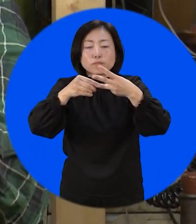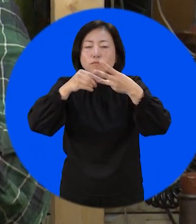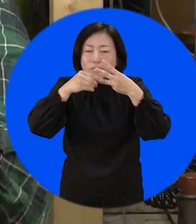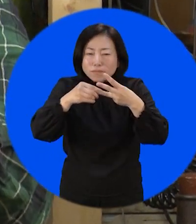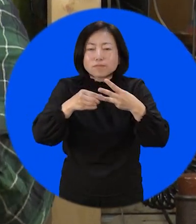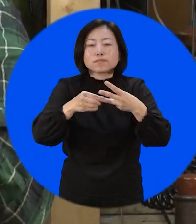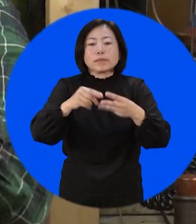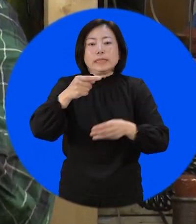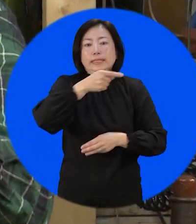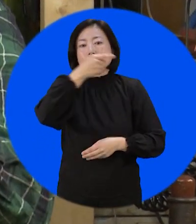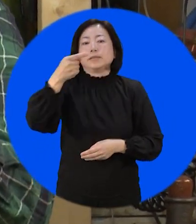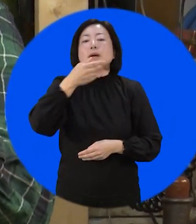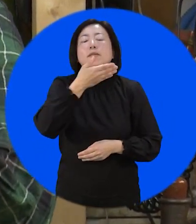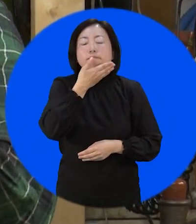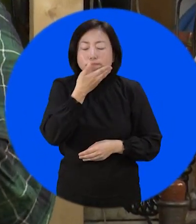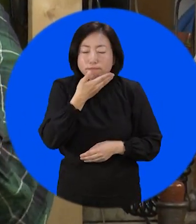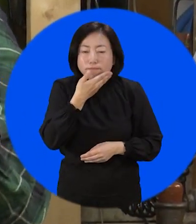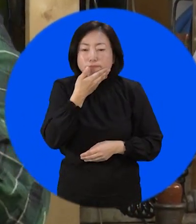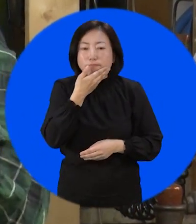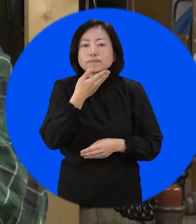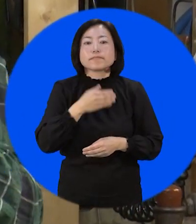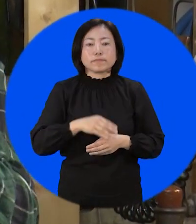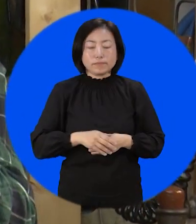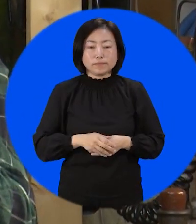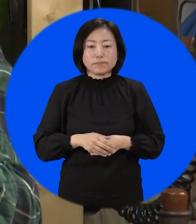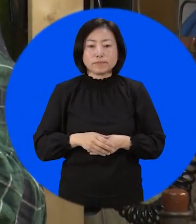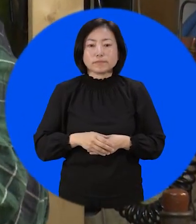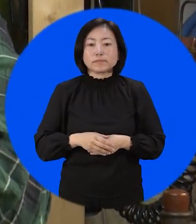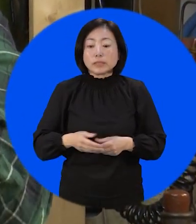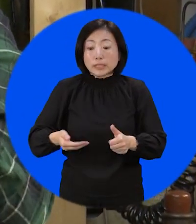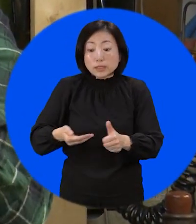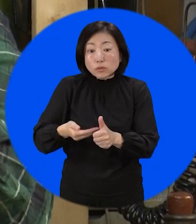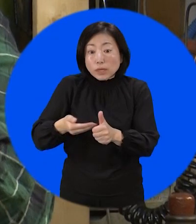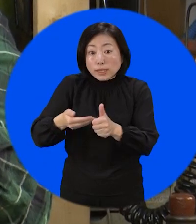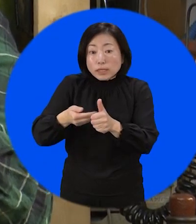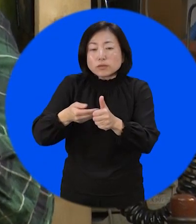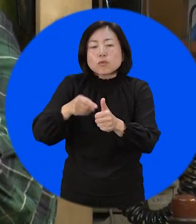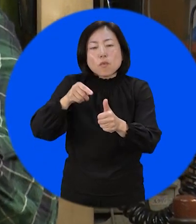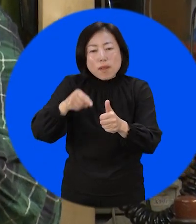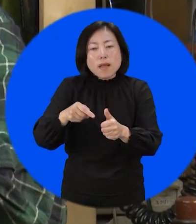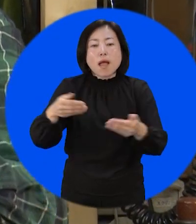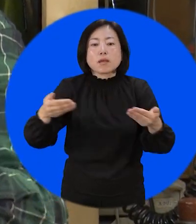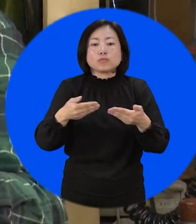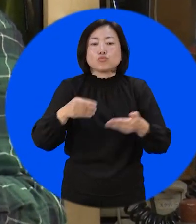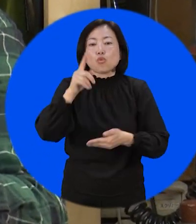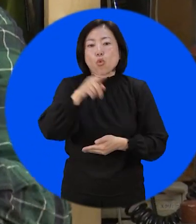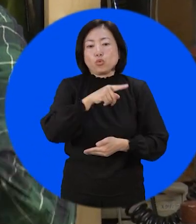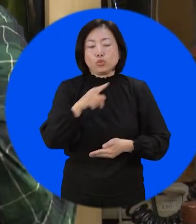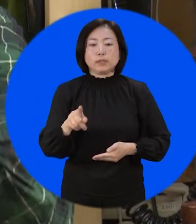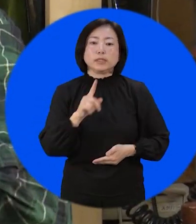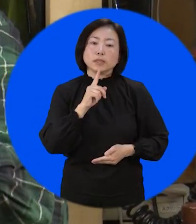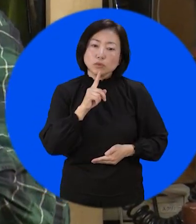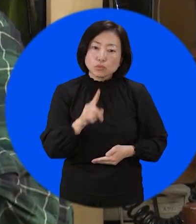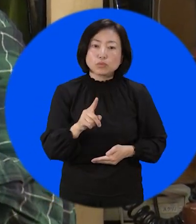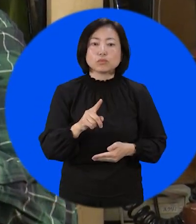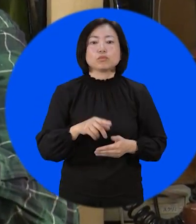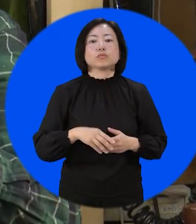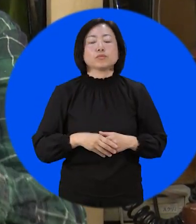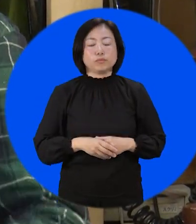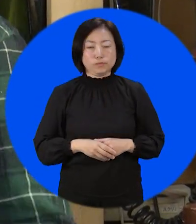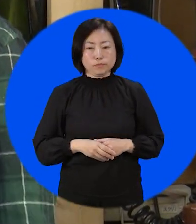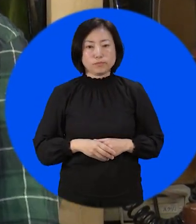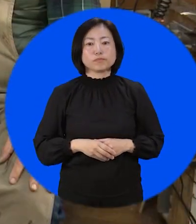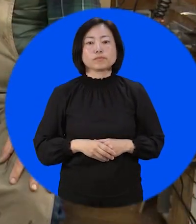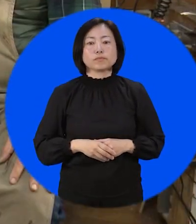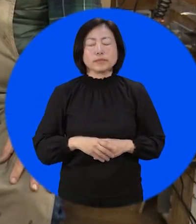それがもう職人、一発の職人、あの弟子に育てるということが職人ということなん